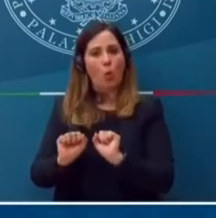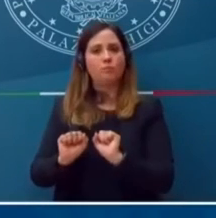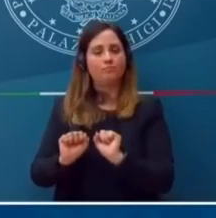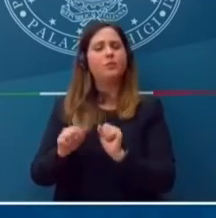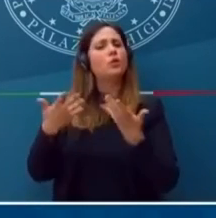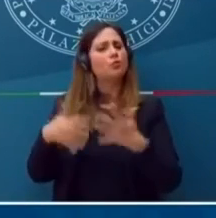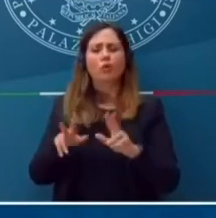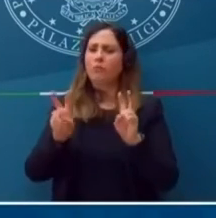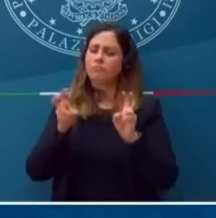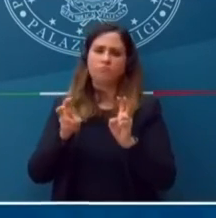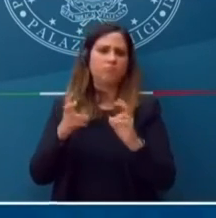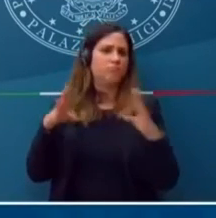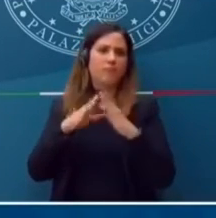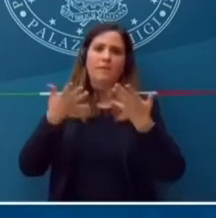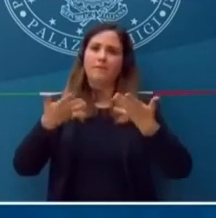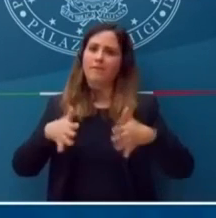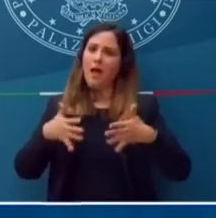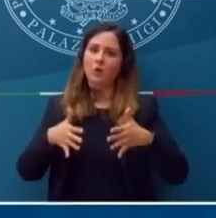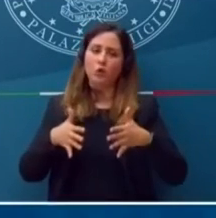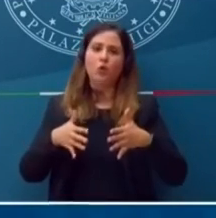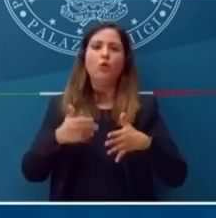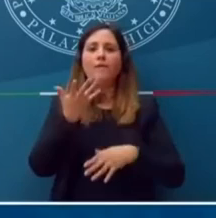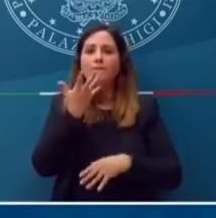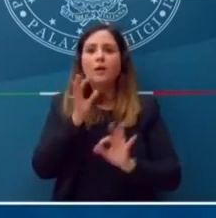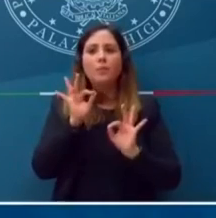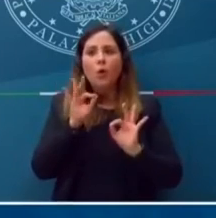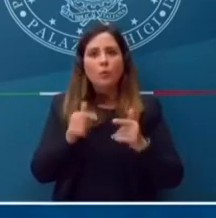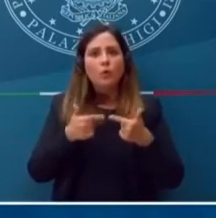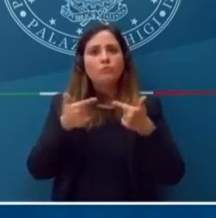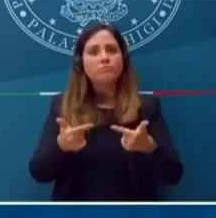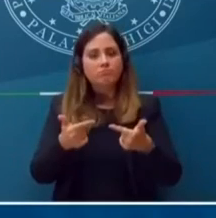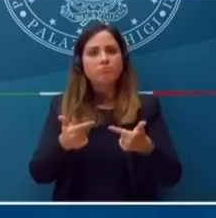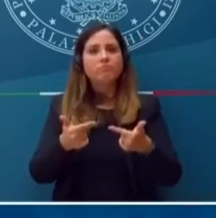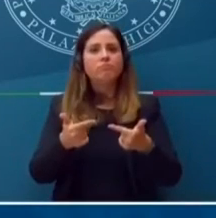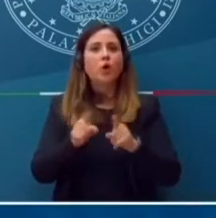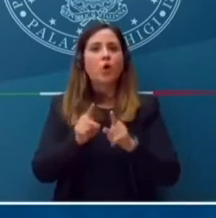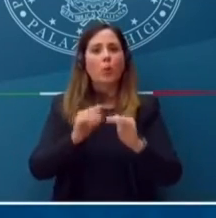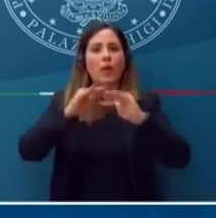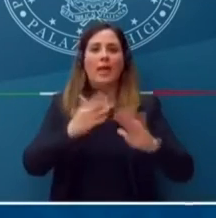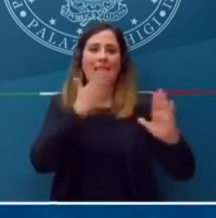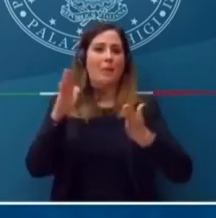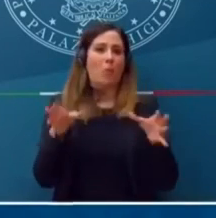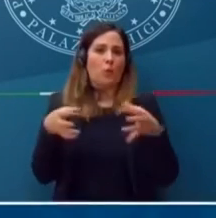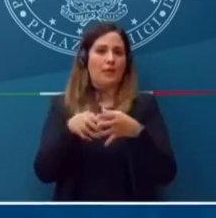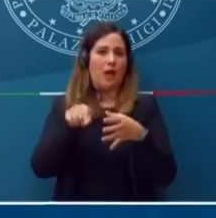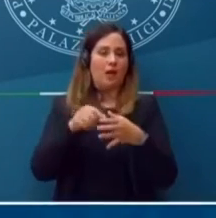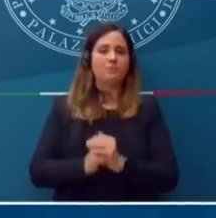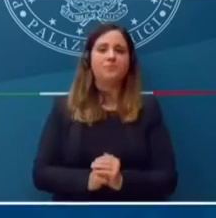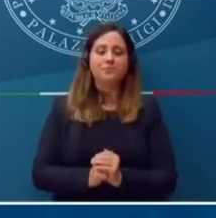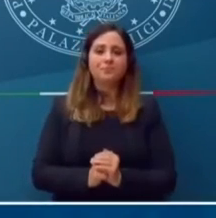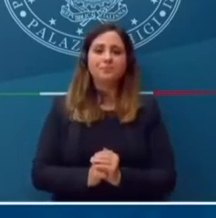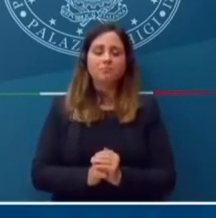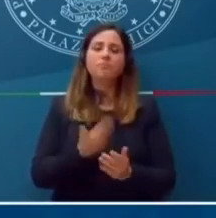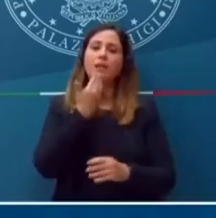per rispondere alla logica di coprire il più possibile già con la prima immunizzazione. Grazie professore.